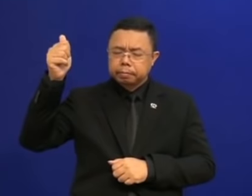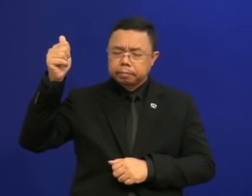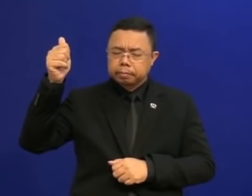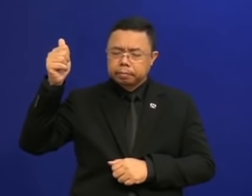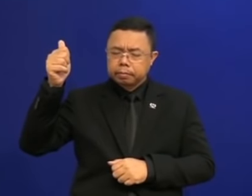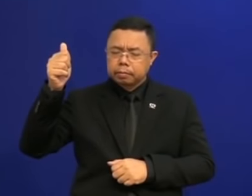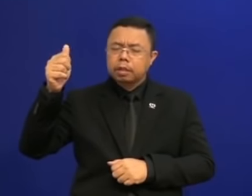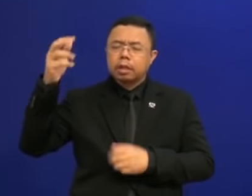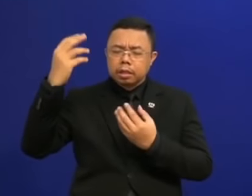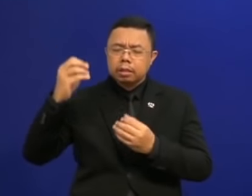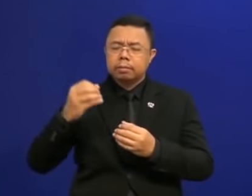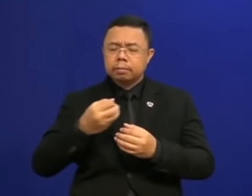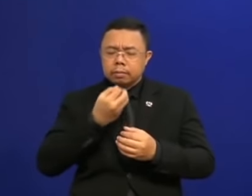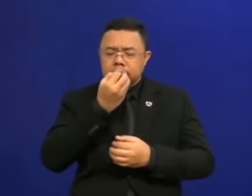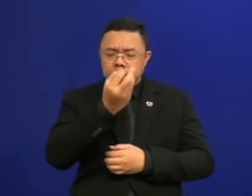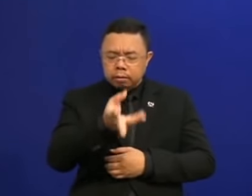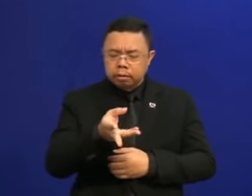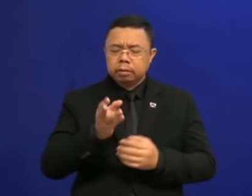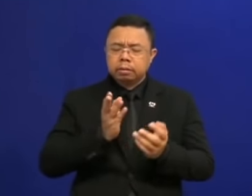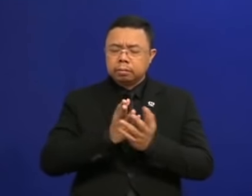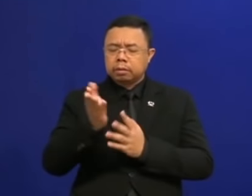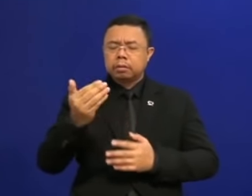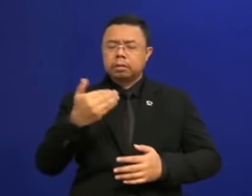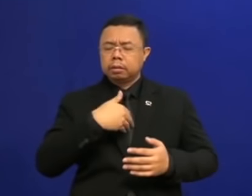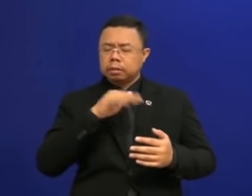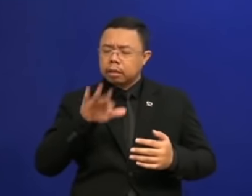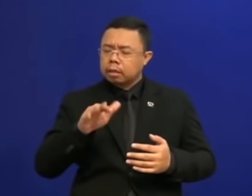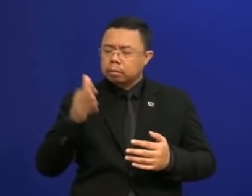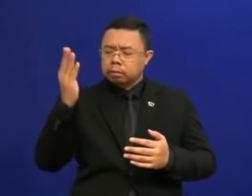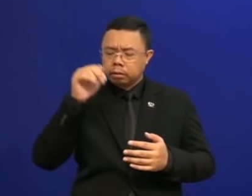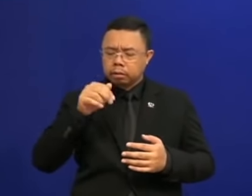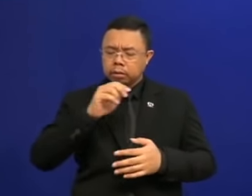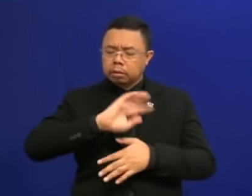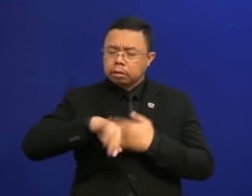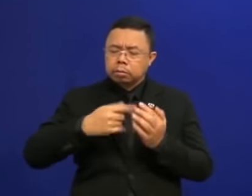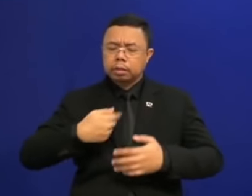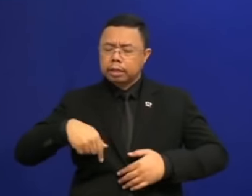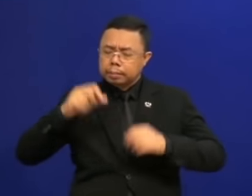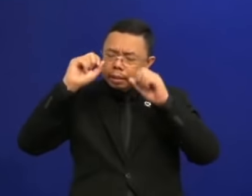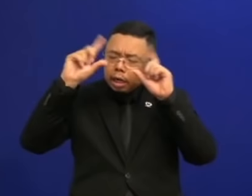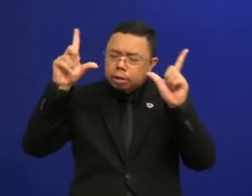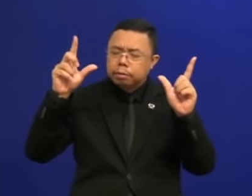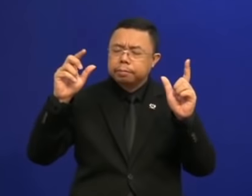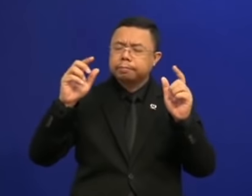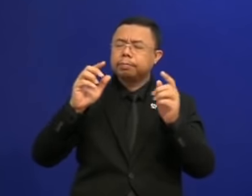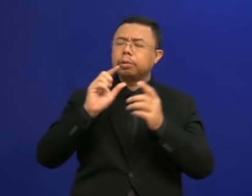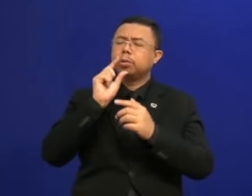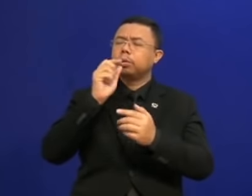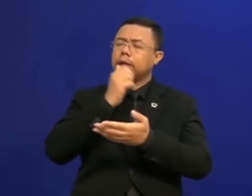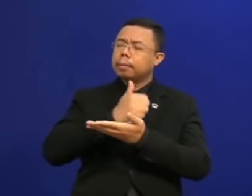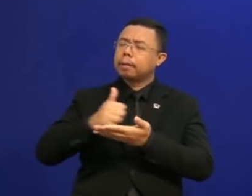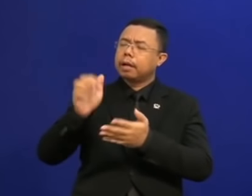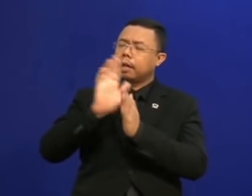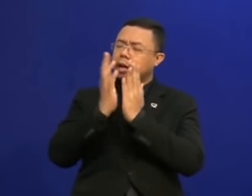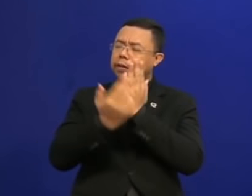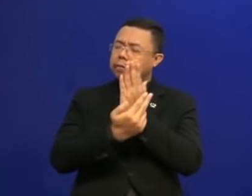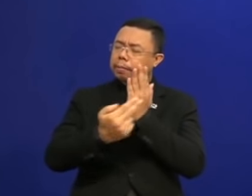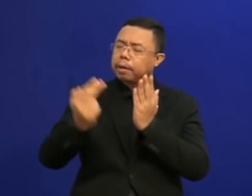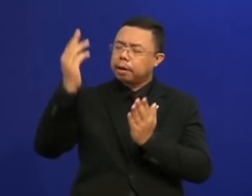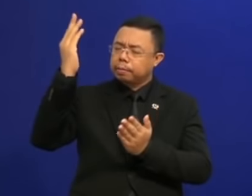dan disampaikan anakmu ini. Dan semua kami kagum dan takjub terhadap kebenaran firman.